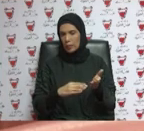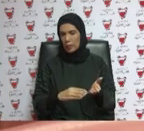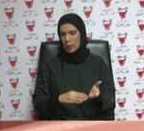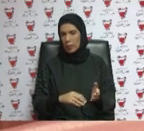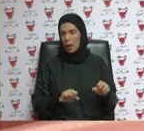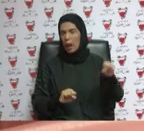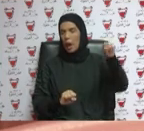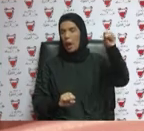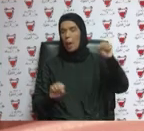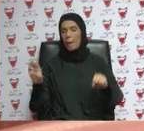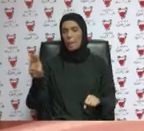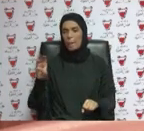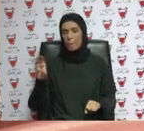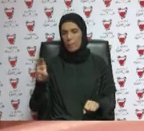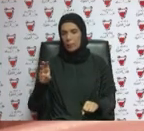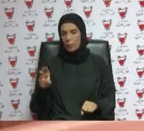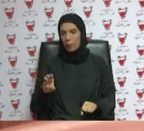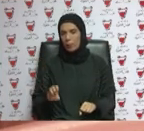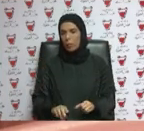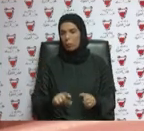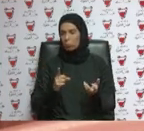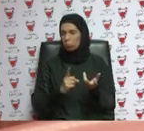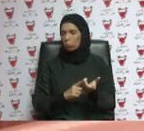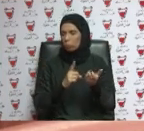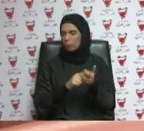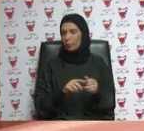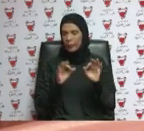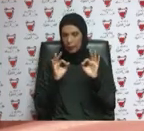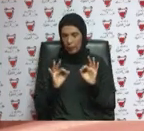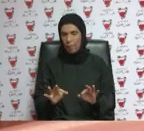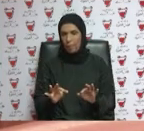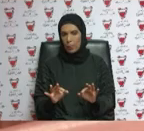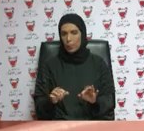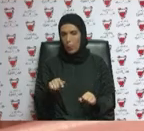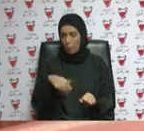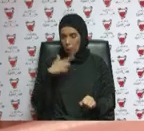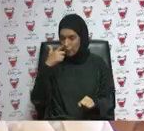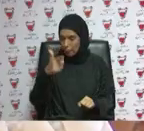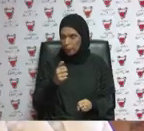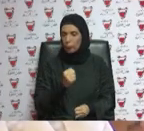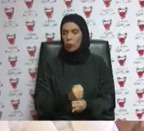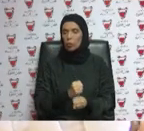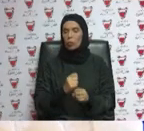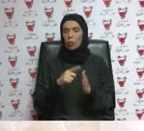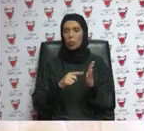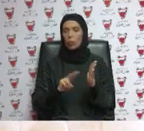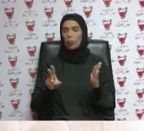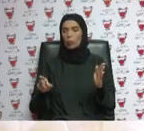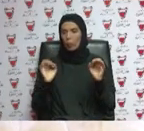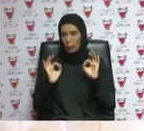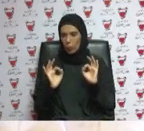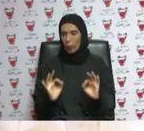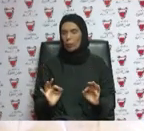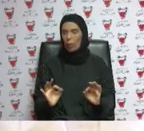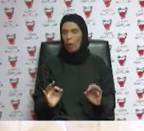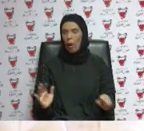تمكين. تمكين وضعت ضوابط، وإحنا نأمل في تنفيذ هاي المشروع أيضا تكون هناك ضوابط